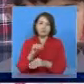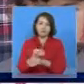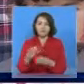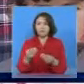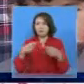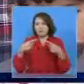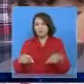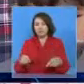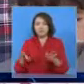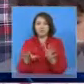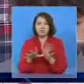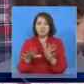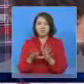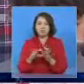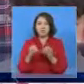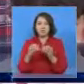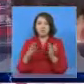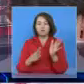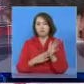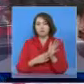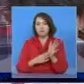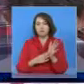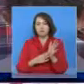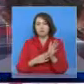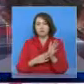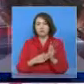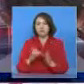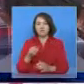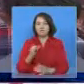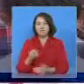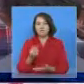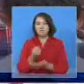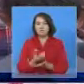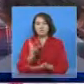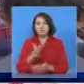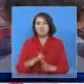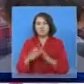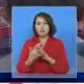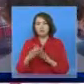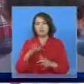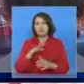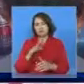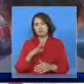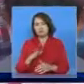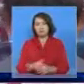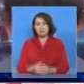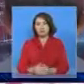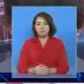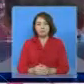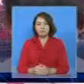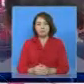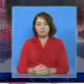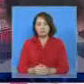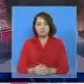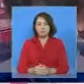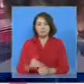басқа. Бізде светтің несі мысалға 19 ба сондай. Мына дачный участокқа қымбат, ауылдық жерге қарағанда, иә? Біздікі қымбат. Сонымен